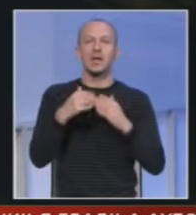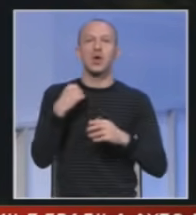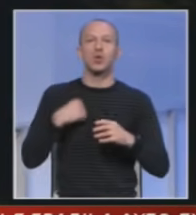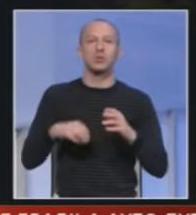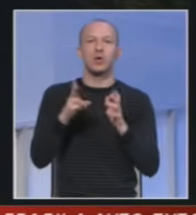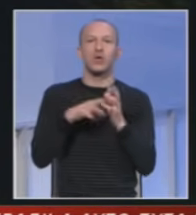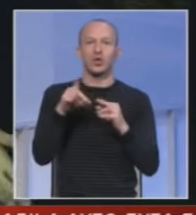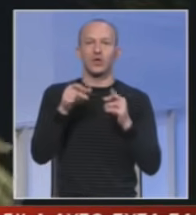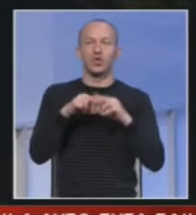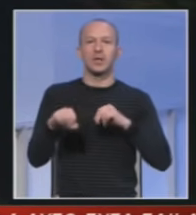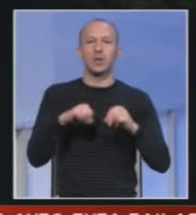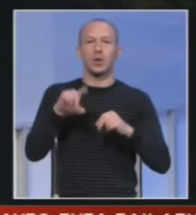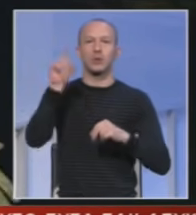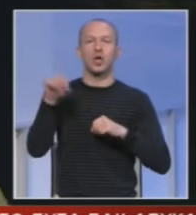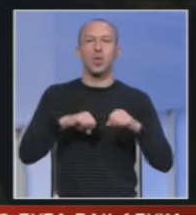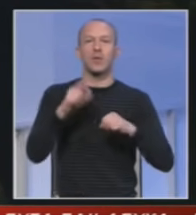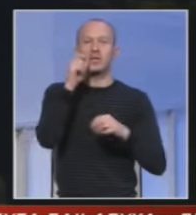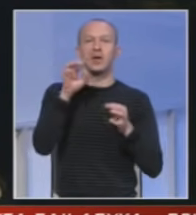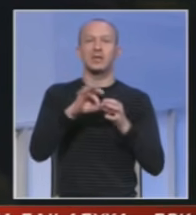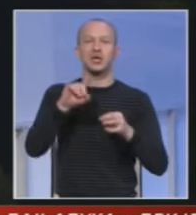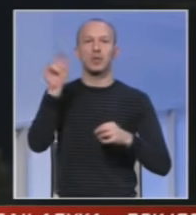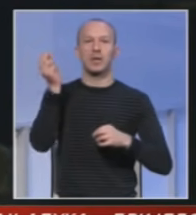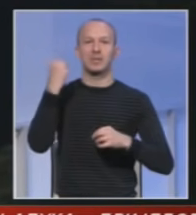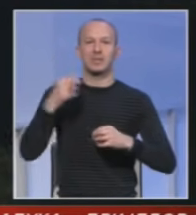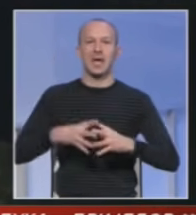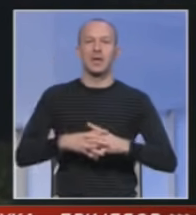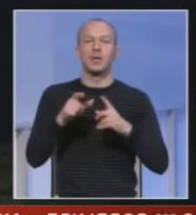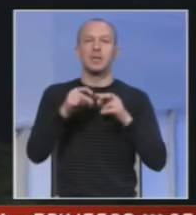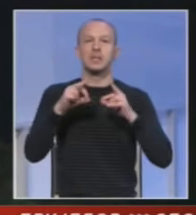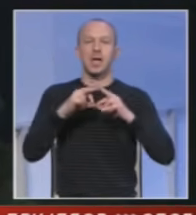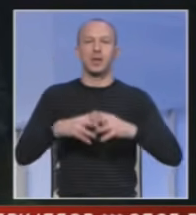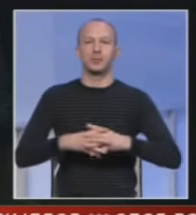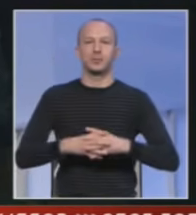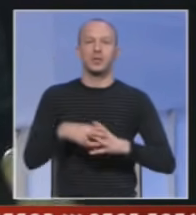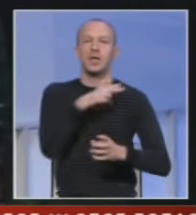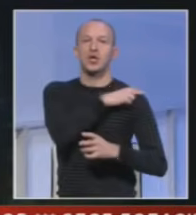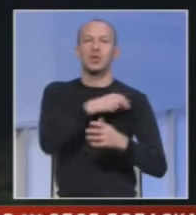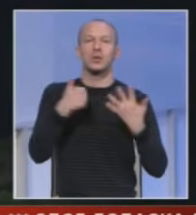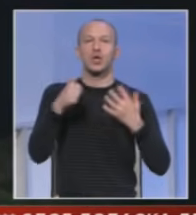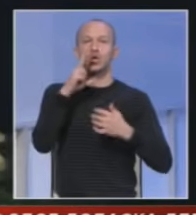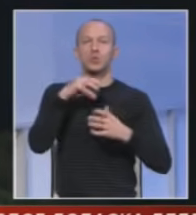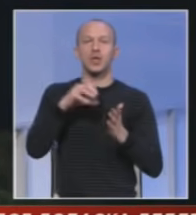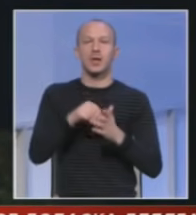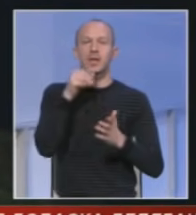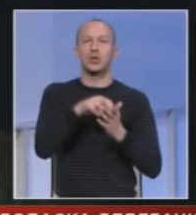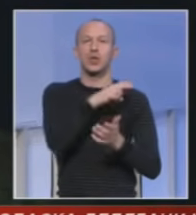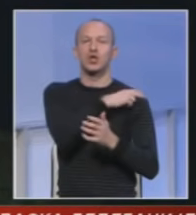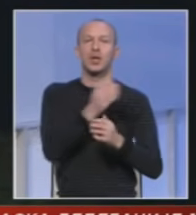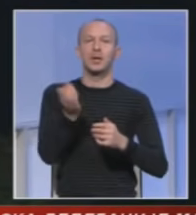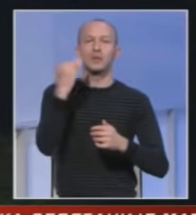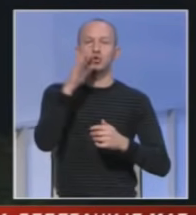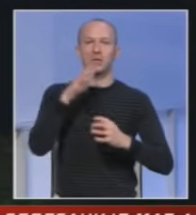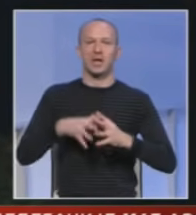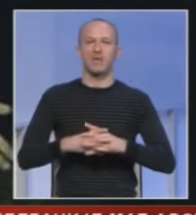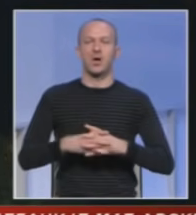gospodina Novitovića, direktora Republičke uprave civilne zaštite Republike Srpske, sa načelnicima šest opština grada i gradonačelnikom Istočnog